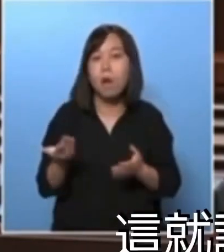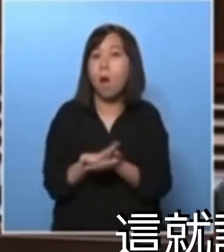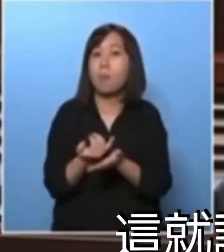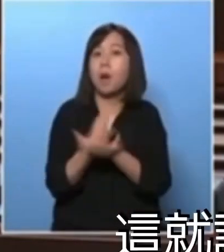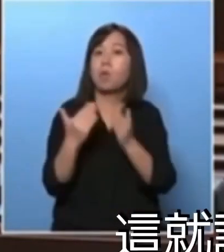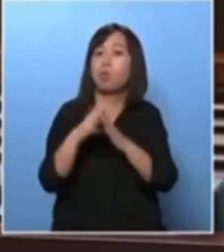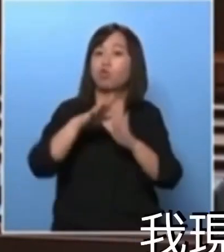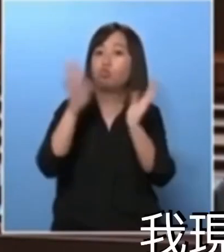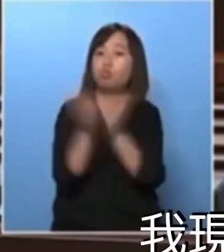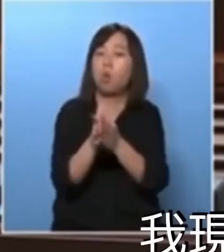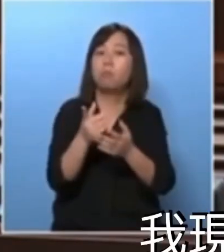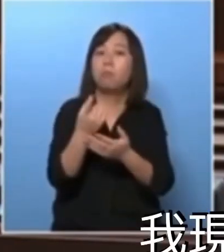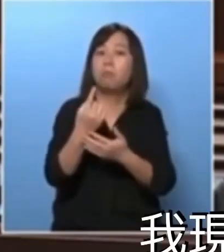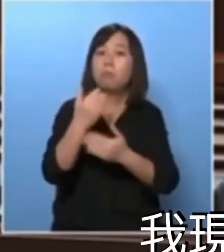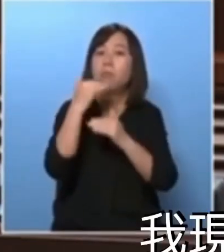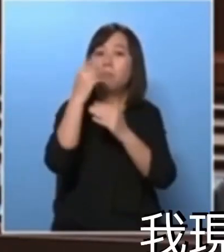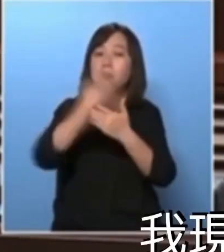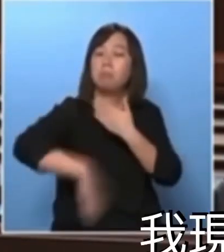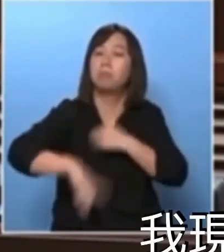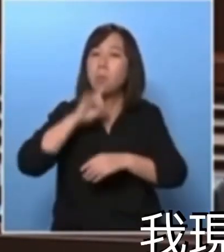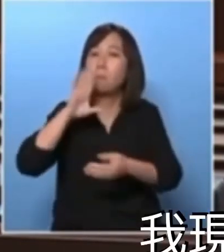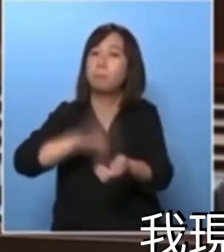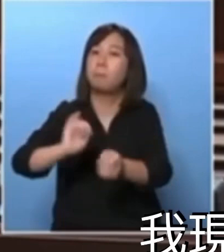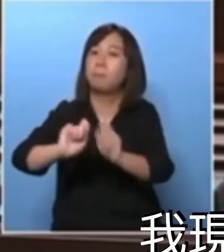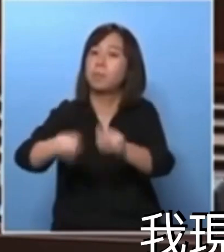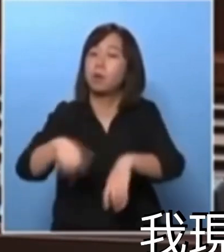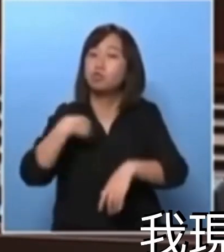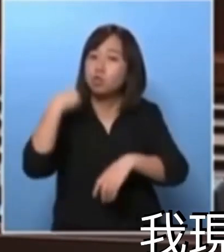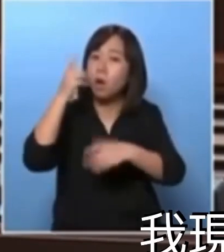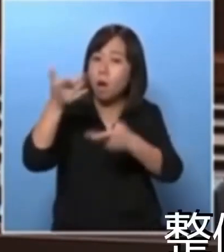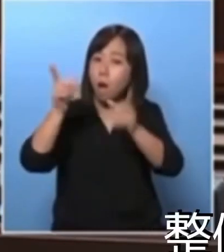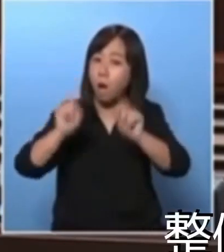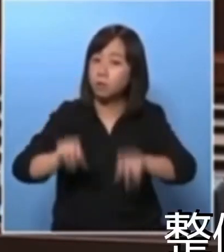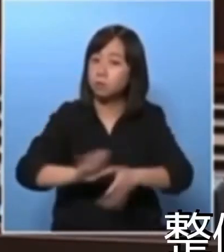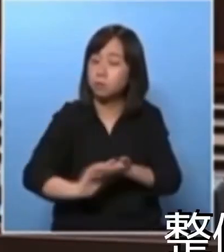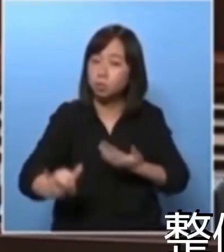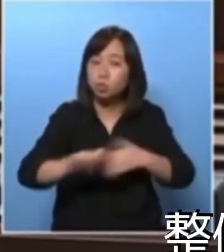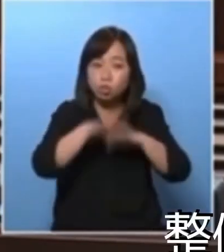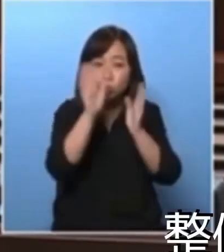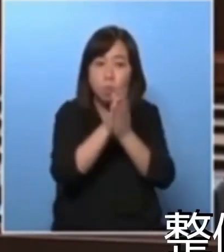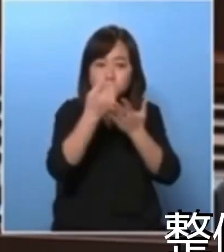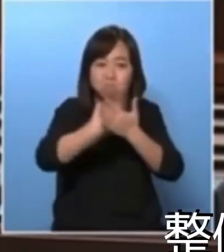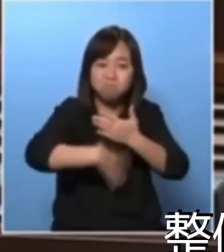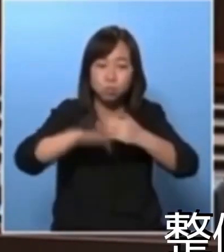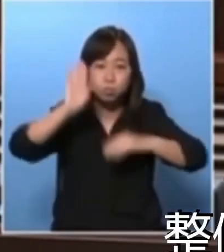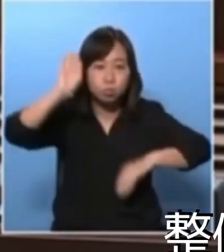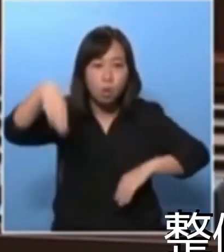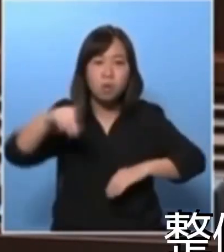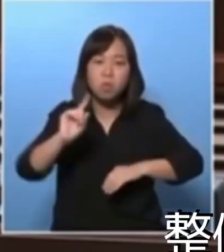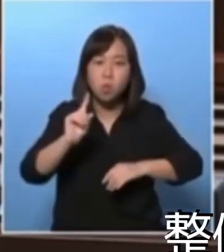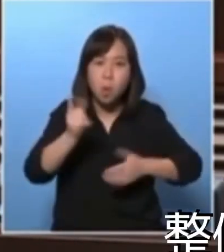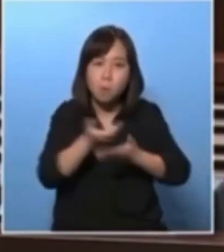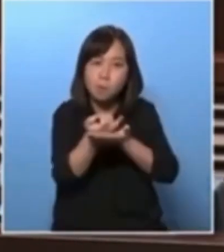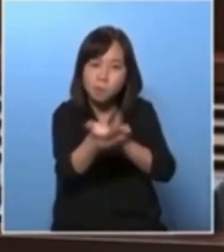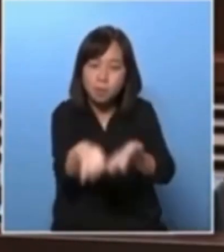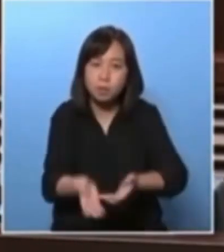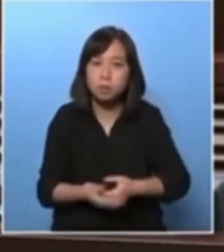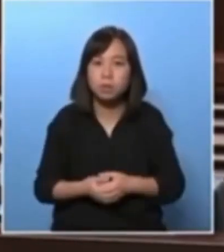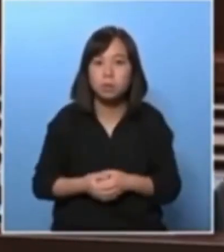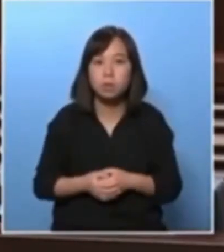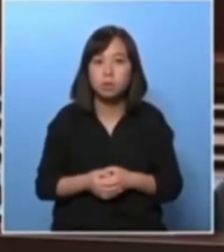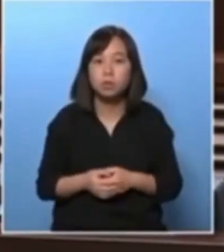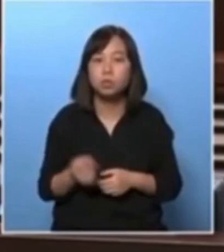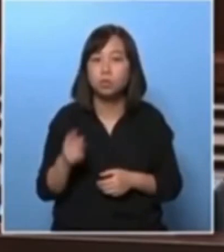机制有问题。我而家要求等一考评局要解释翻清楚，你成个机制将来要点样检讨？仲有